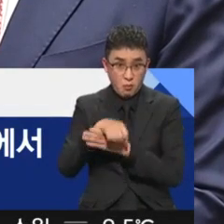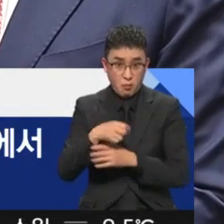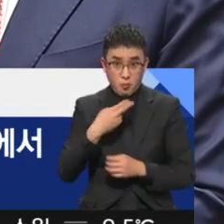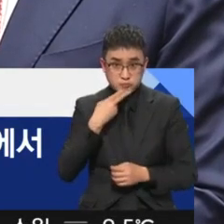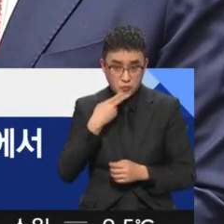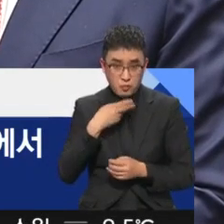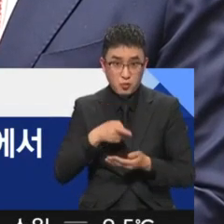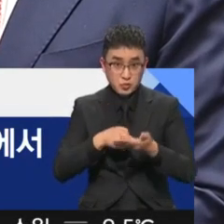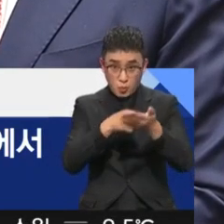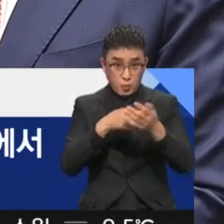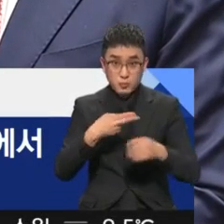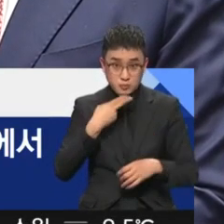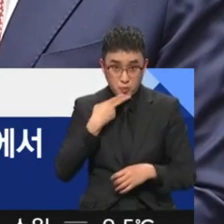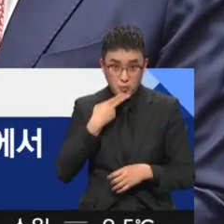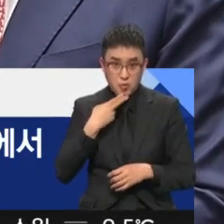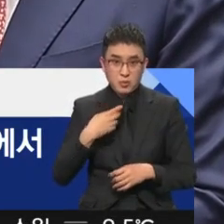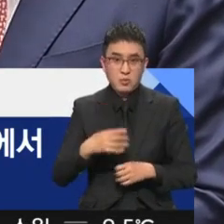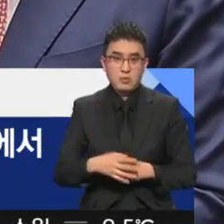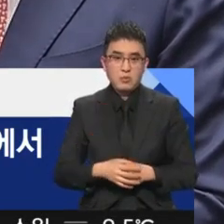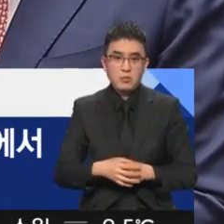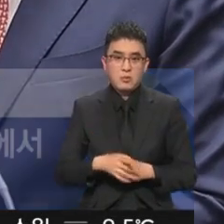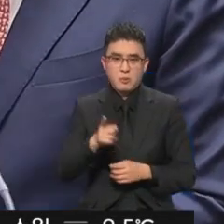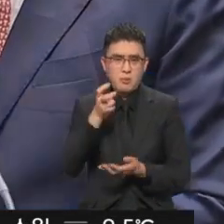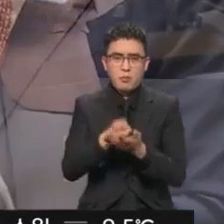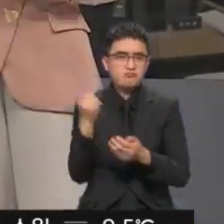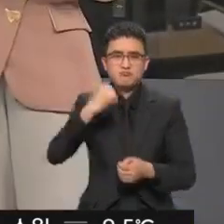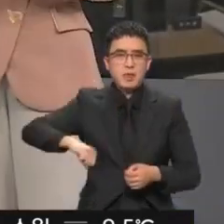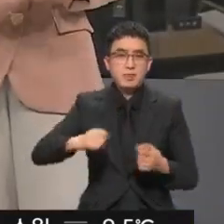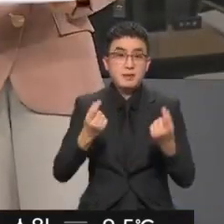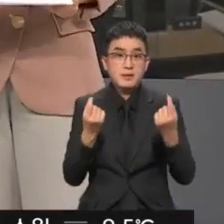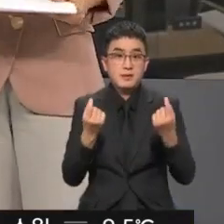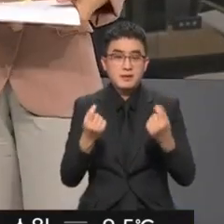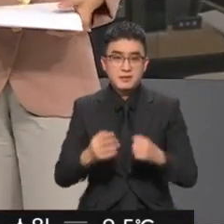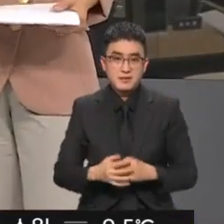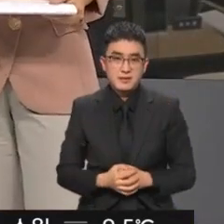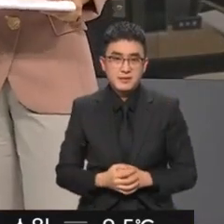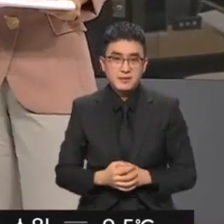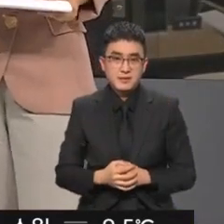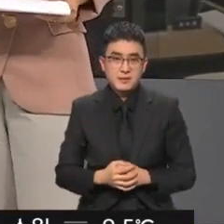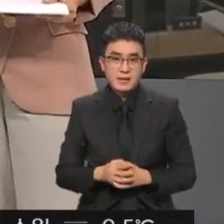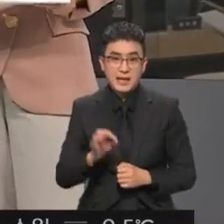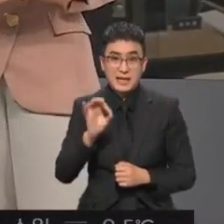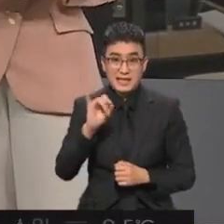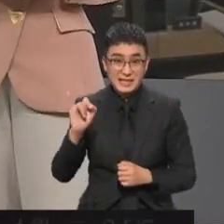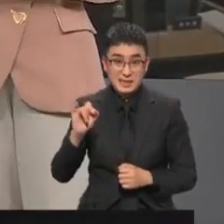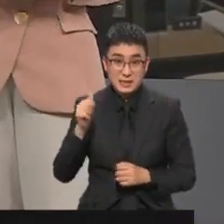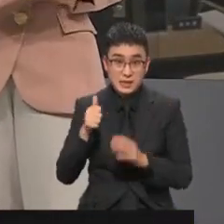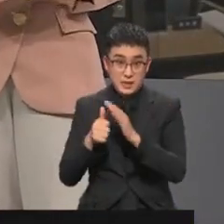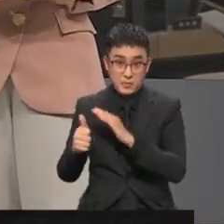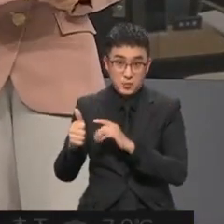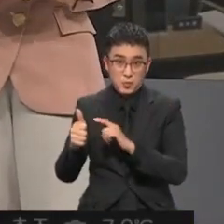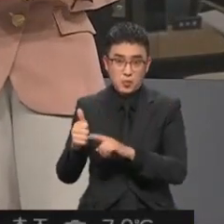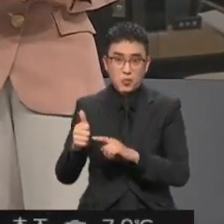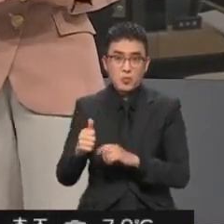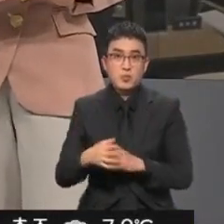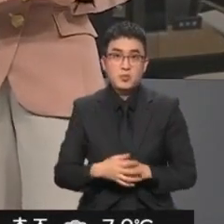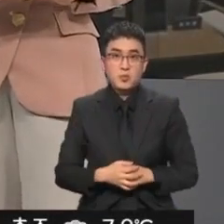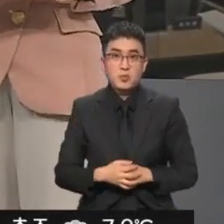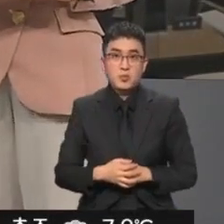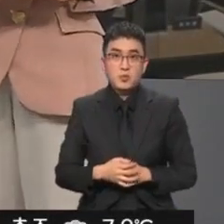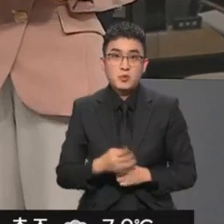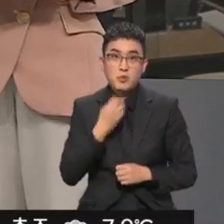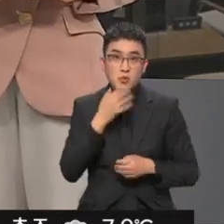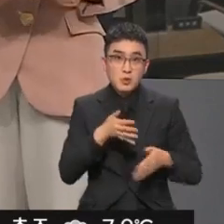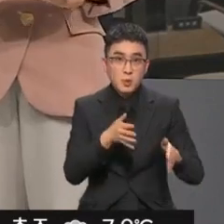당연히 남북교류협력법 위반일 겁니다. 네, 이재명의 경기도가 했었던 대북사업의 책임자 이화영